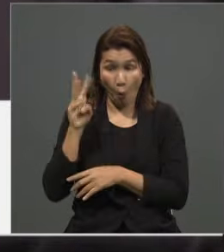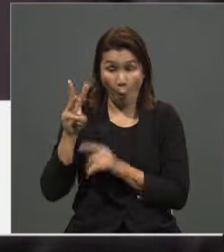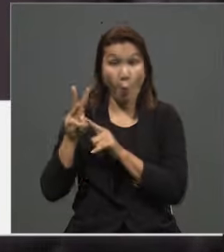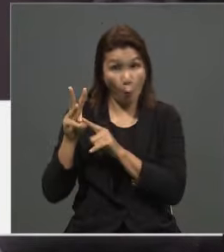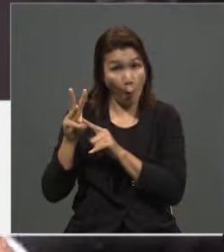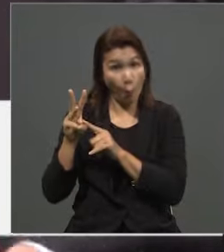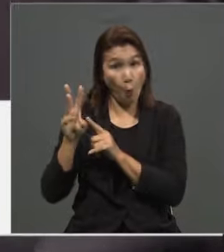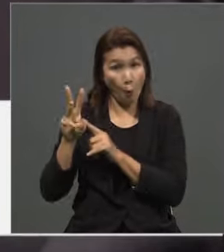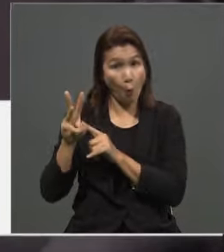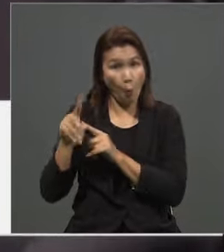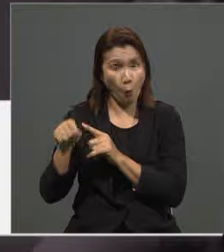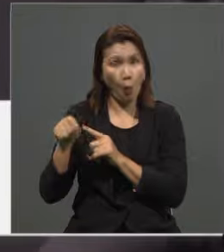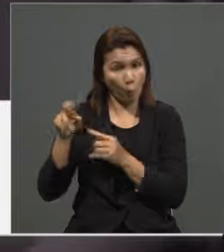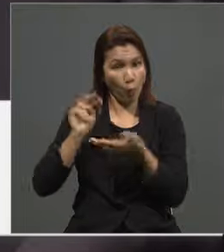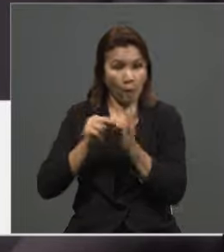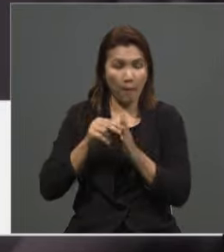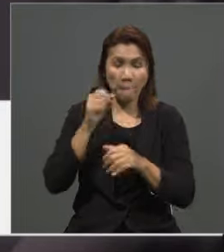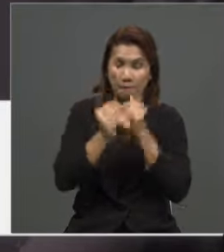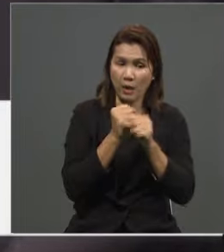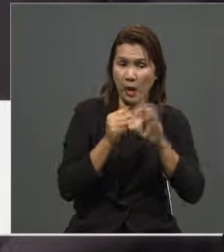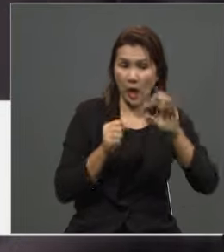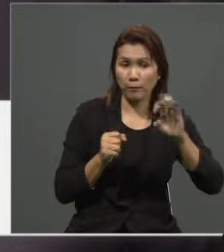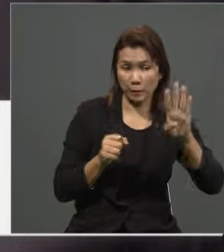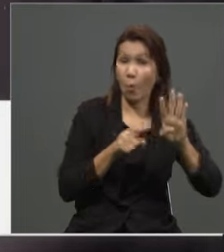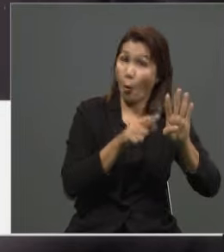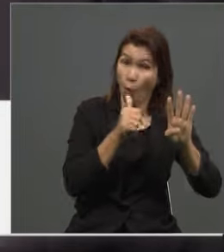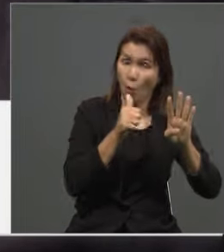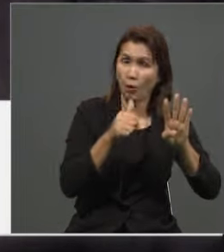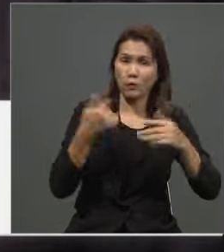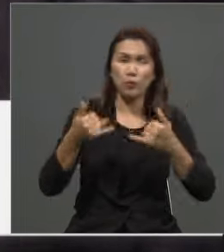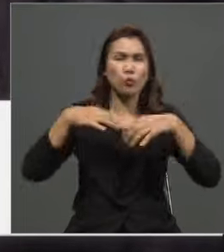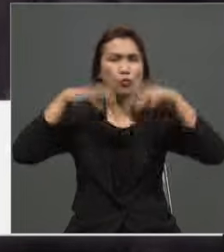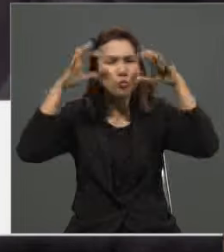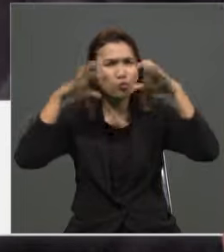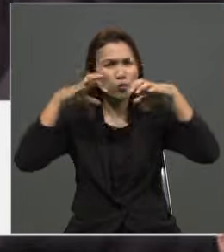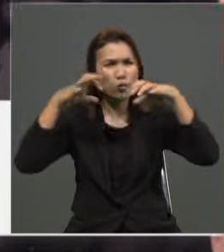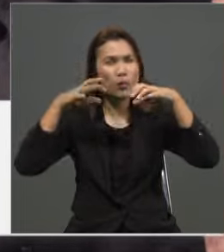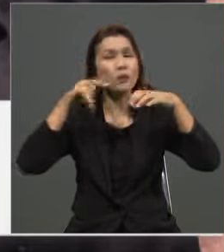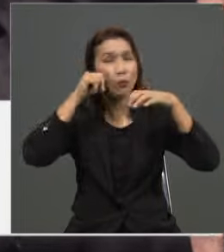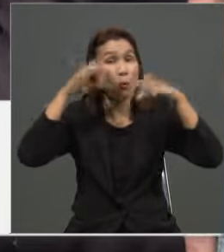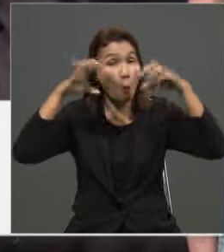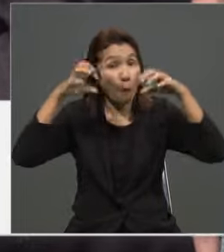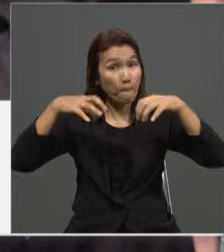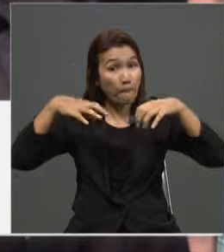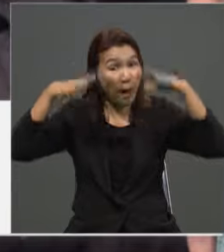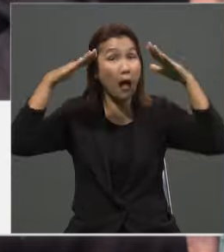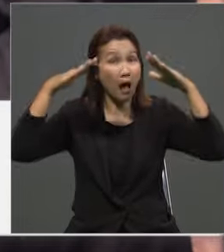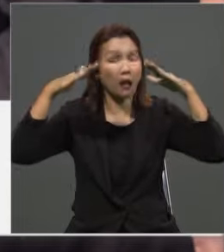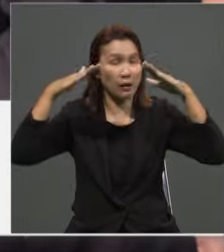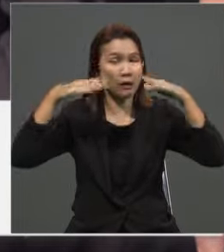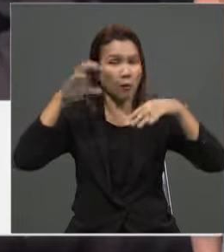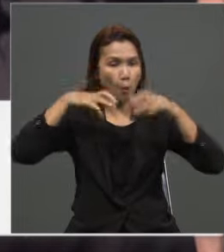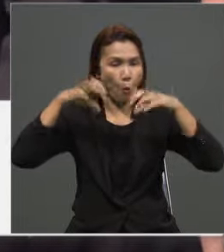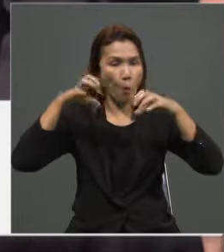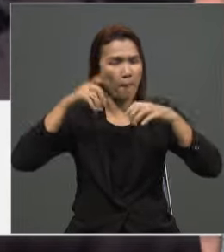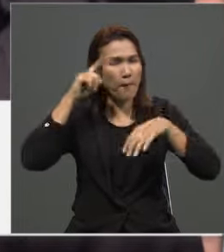ใช่มยเหลือ 6,000กว่าซึ่งก็ยังห่างจากปี 54อีกเยอะมากปริมาณน้ำฝนปีนี้เนี่ยเยอะขึ้นกว่ากว่าระดับปกตินะ